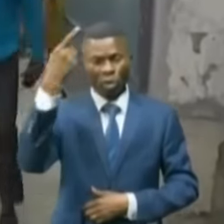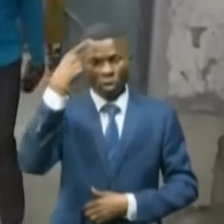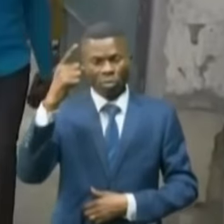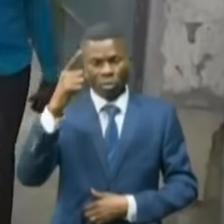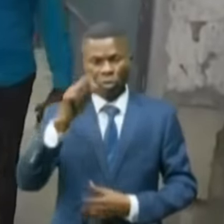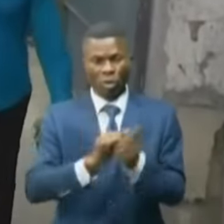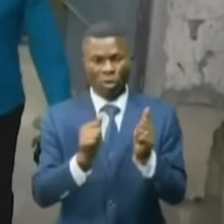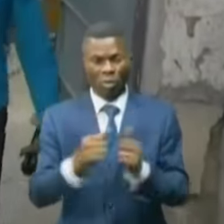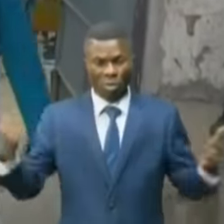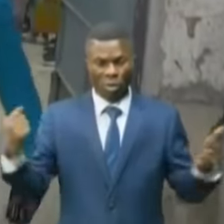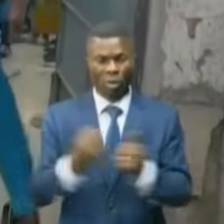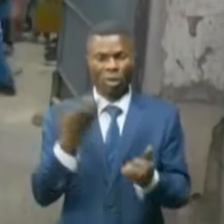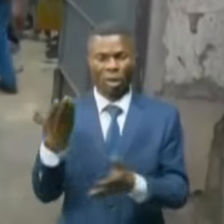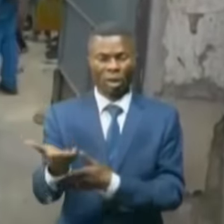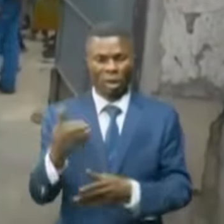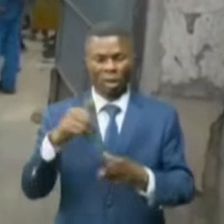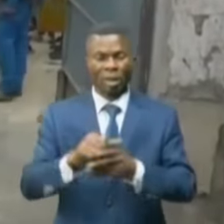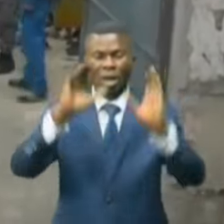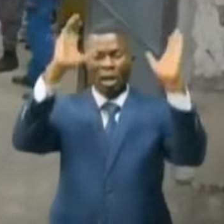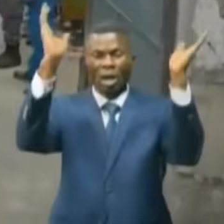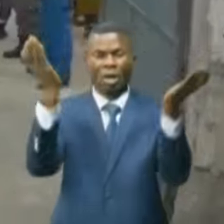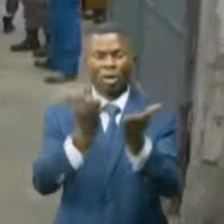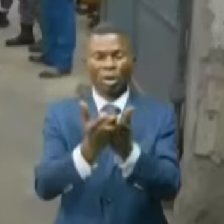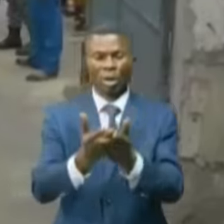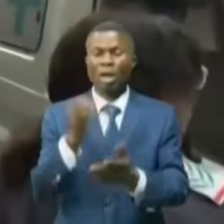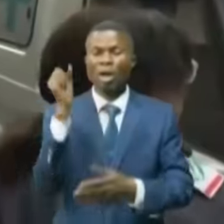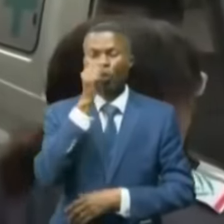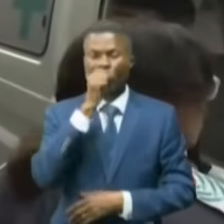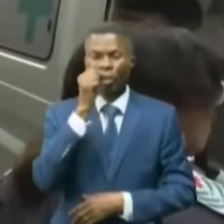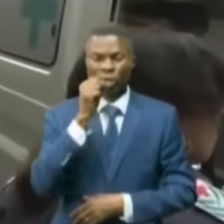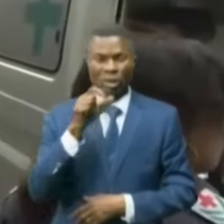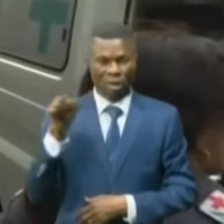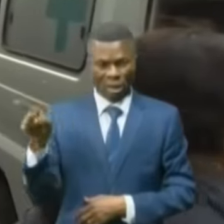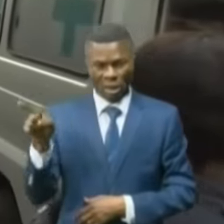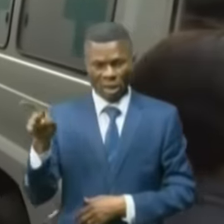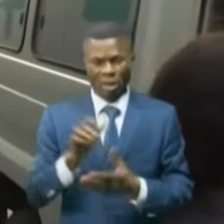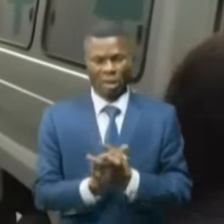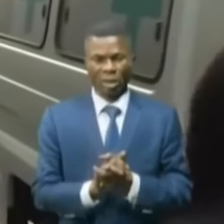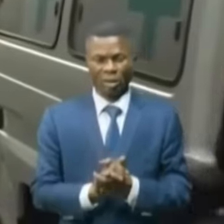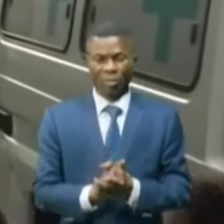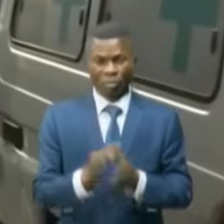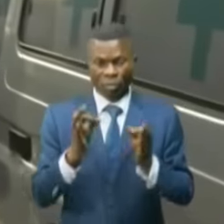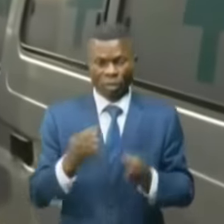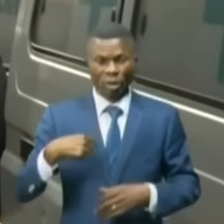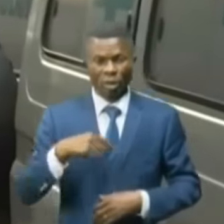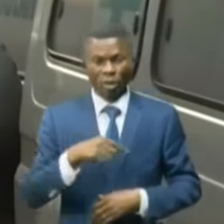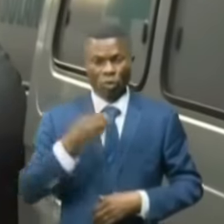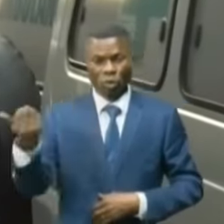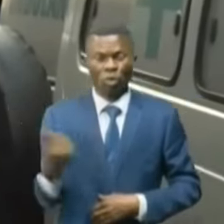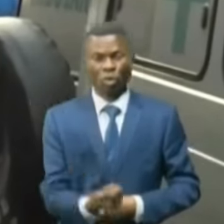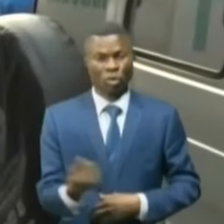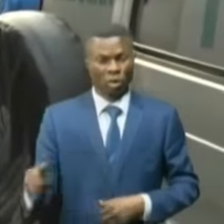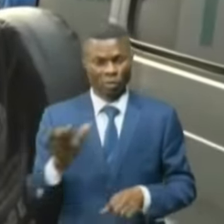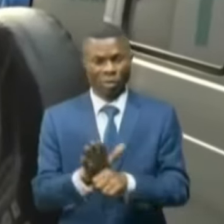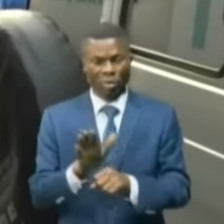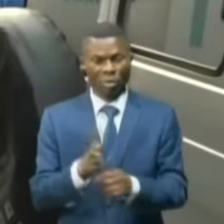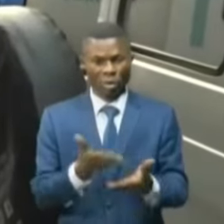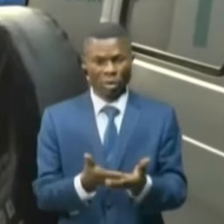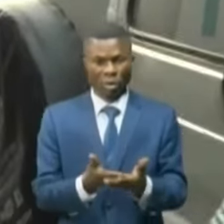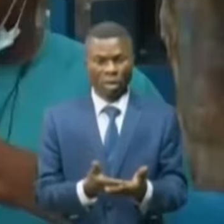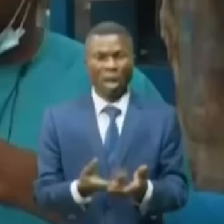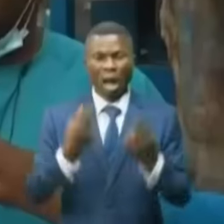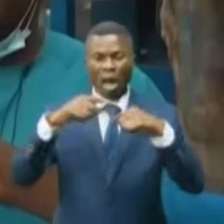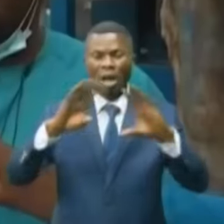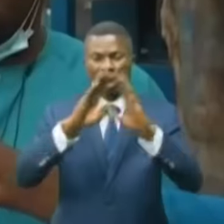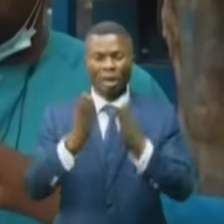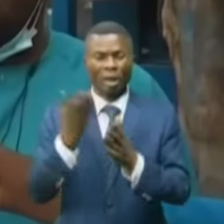cas des accidents qui viennent au stade de Martyr pour le concert de Mike Kalambay. Nous avons les enfants ici pour rappeler à tous